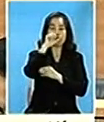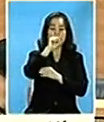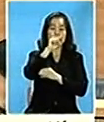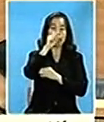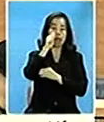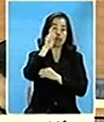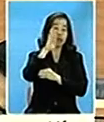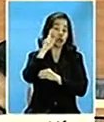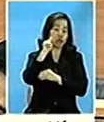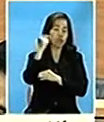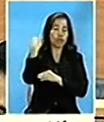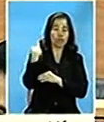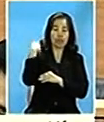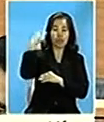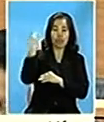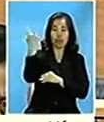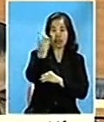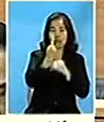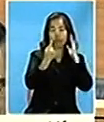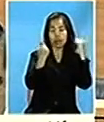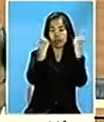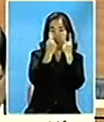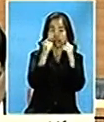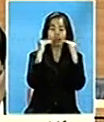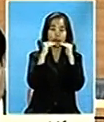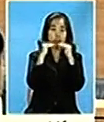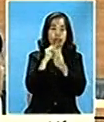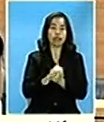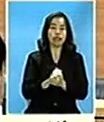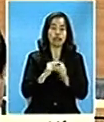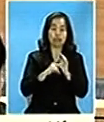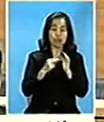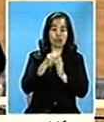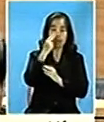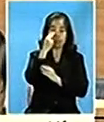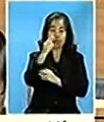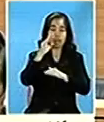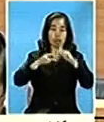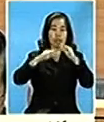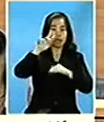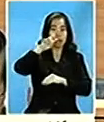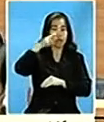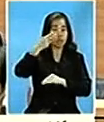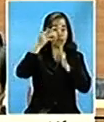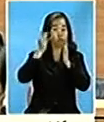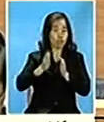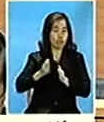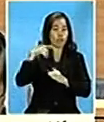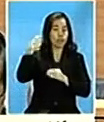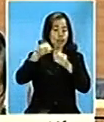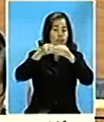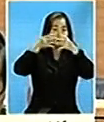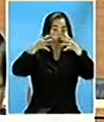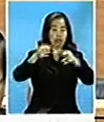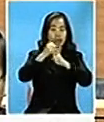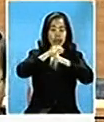ได้มีผู้หญิงเท่ากับผู้ชายนะคะซึ่งจะทำให้เรามีประมาณผู้หญิงประมาณ 20,000 คนนะคะเพิ่มขึ้นก็ดูแ